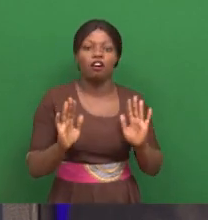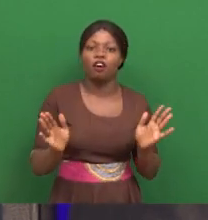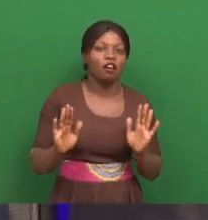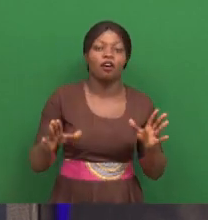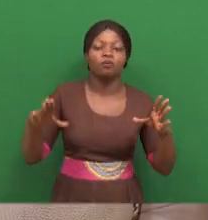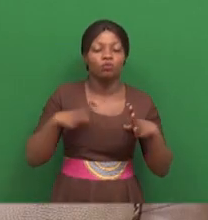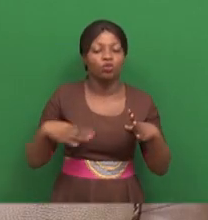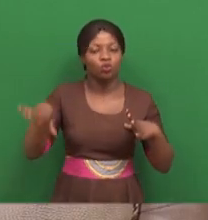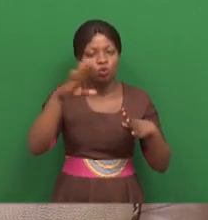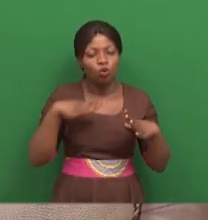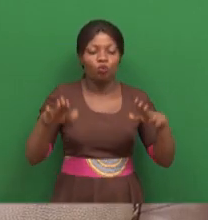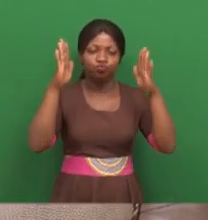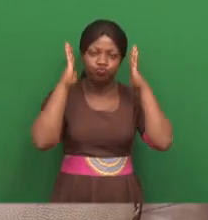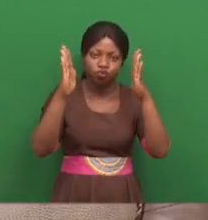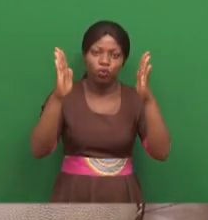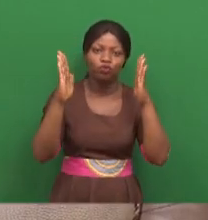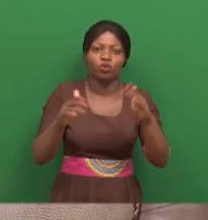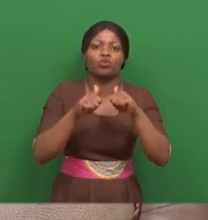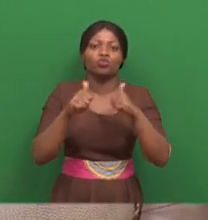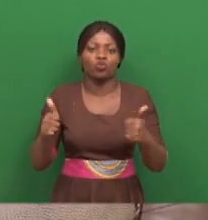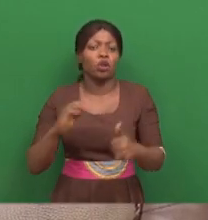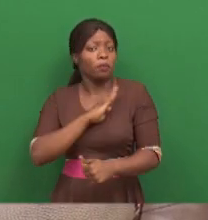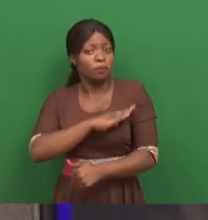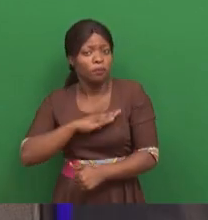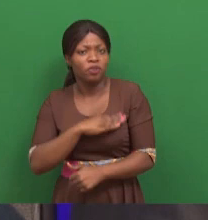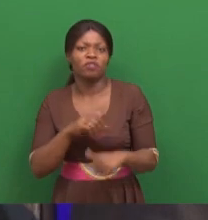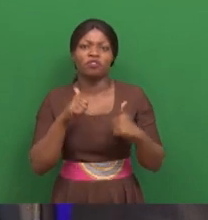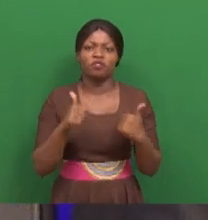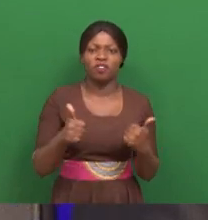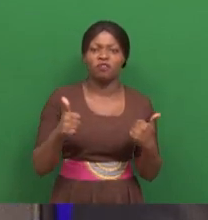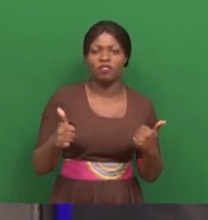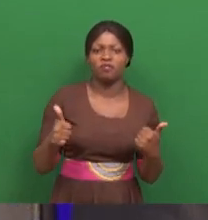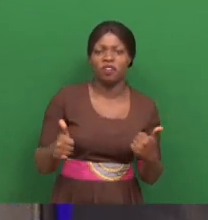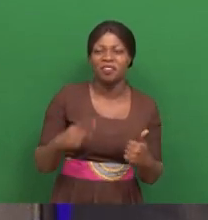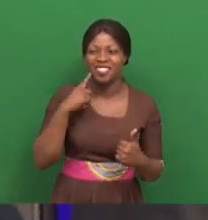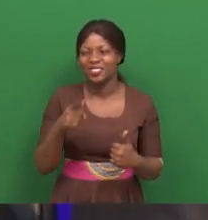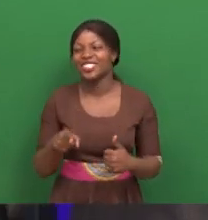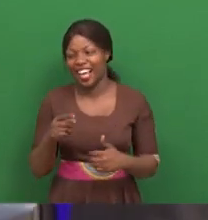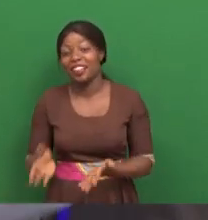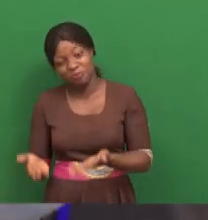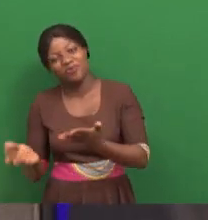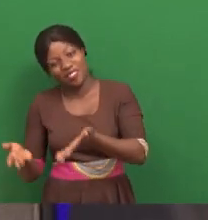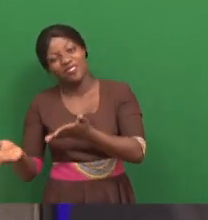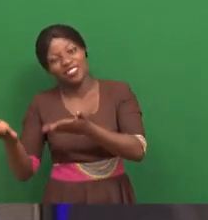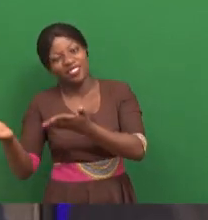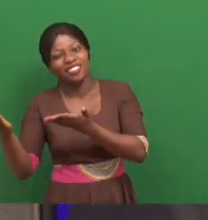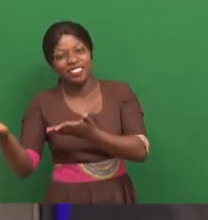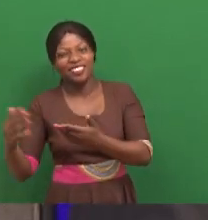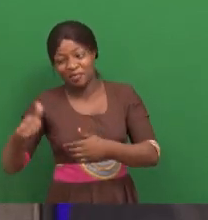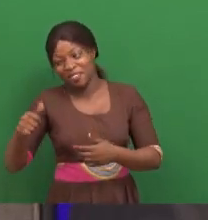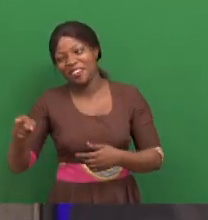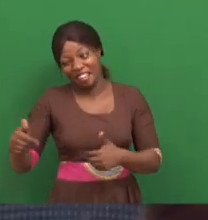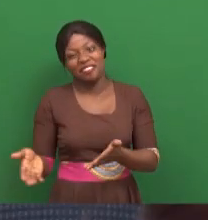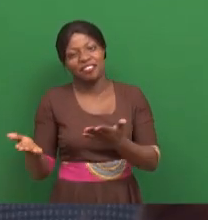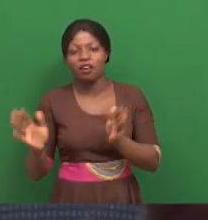rikasiya chimera tiri kusekerera unzenza hwemadhiraivha unzenza hwemahwindi tiri kuzvisekerera tiri kuzvida